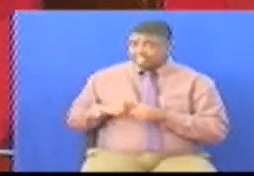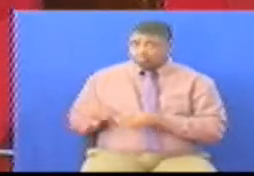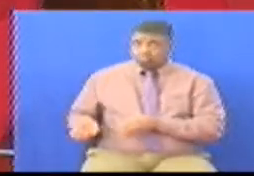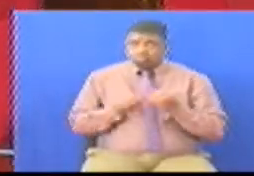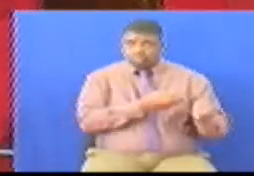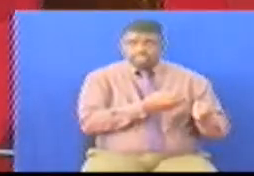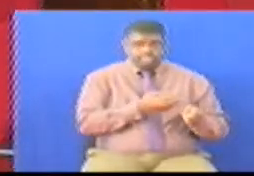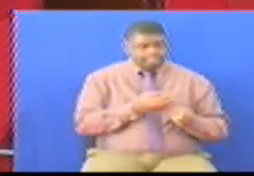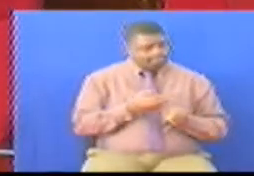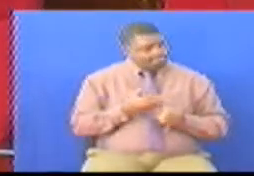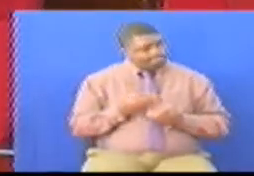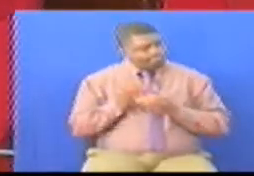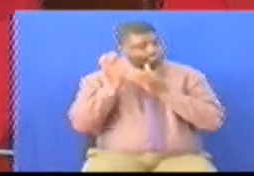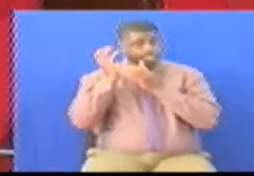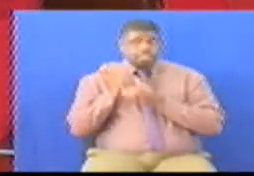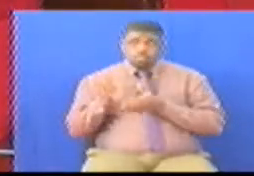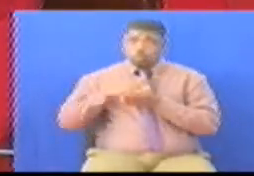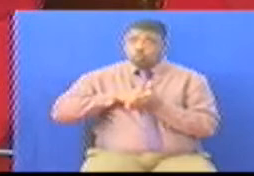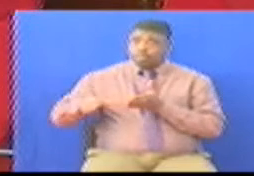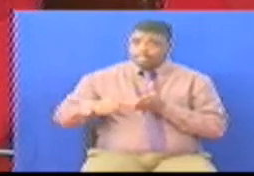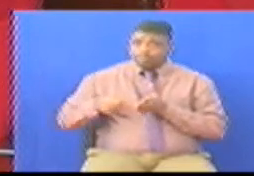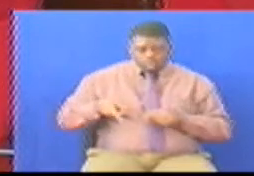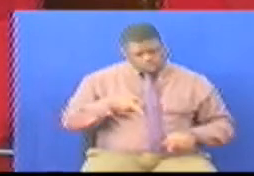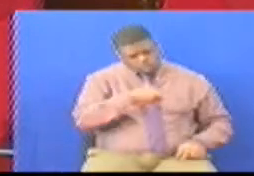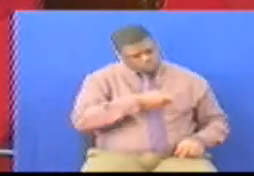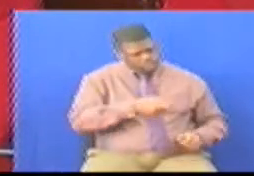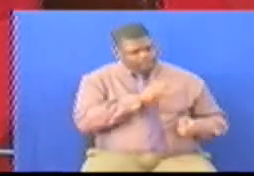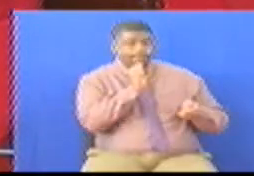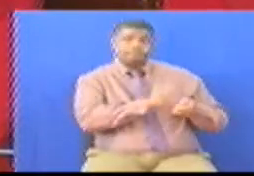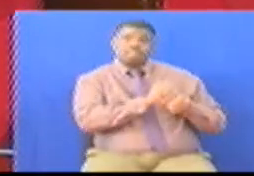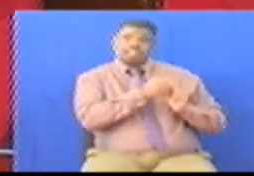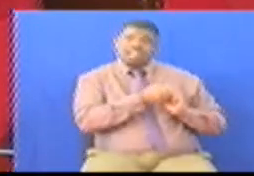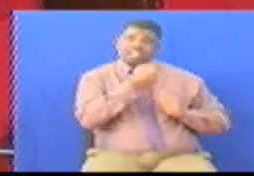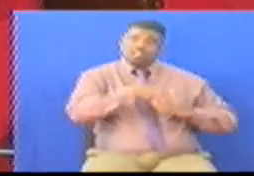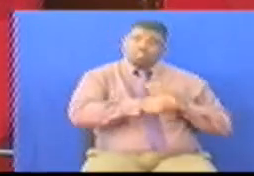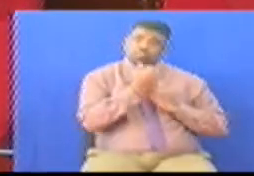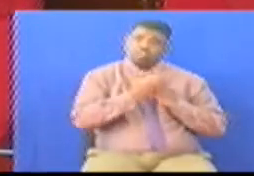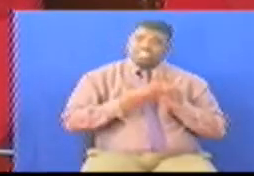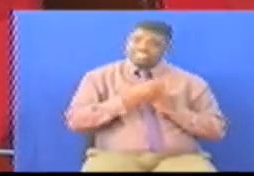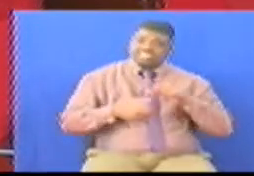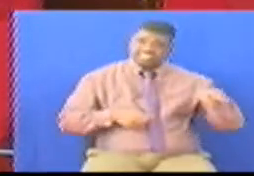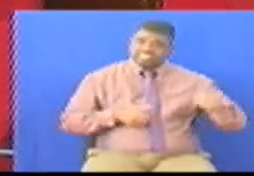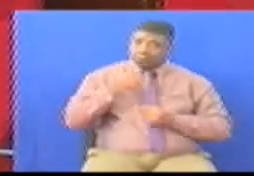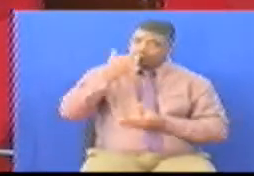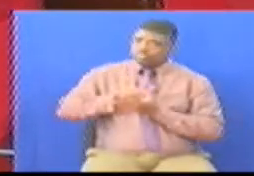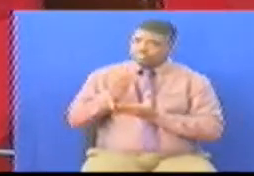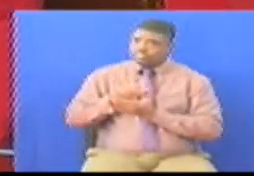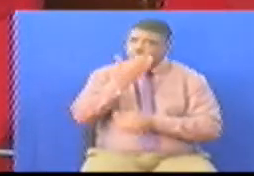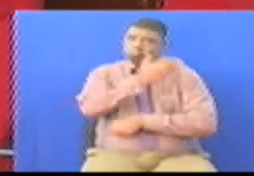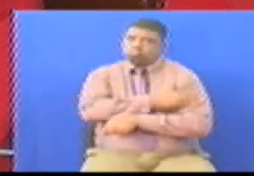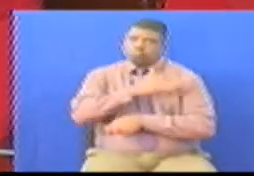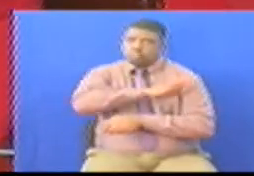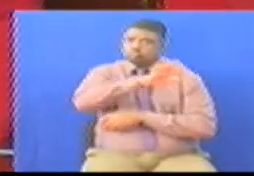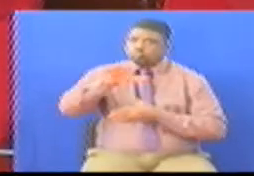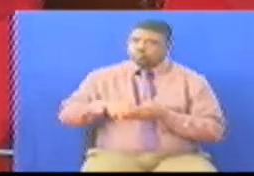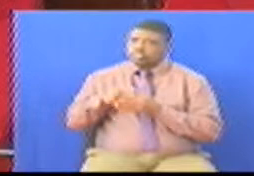ulipaji wa kodi kwa bidhaa zinazoingizwa ndani ya nchi, kwa kuhakikisha huduma zote za